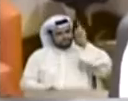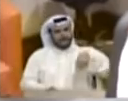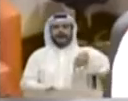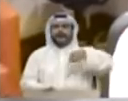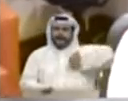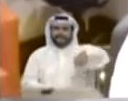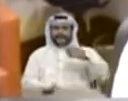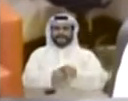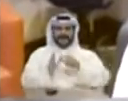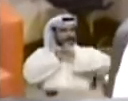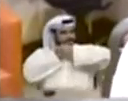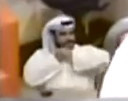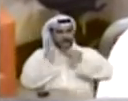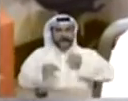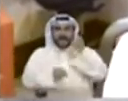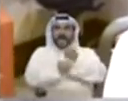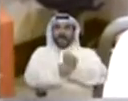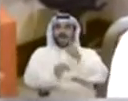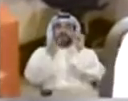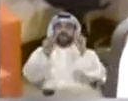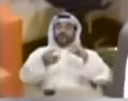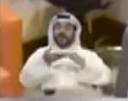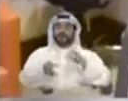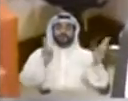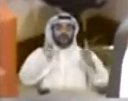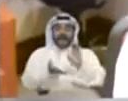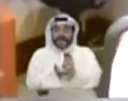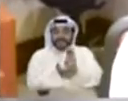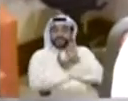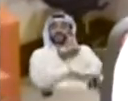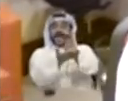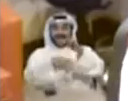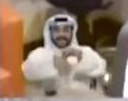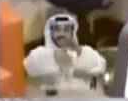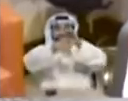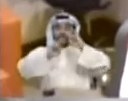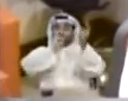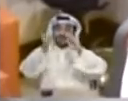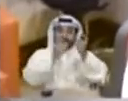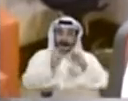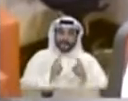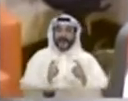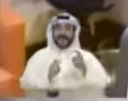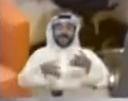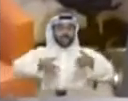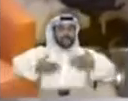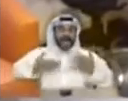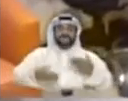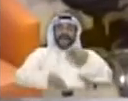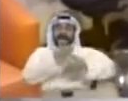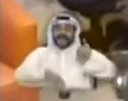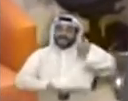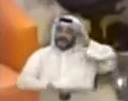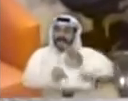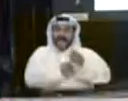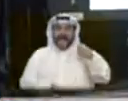الأهل والمستمعين. بالنسبة لي عملي الطلب أن احنا نقدم جوائز للناس ومسابقات وفقرات حلوة وجميلة إن شاء الله يستمتعون فيها طوال أيام